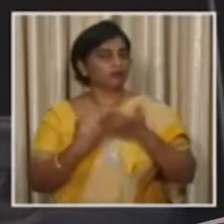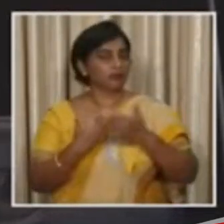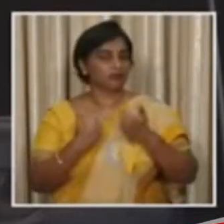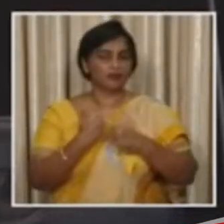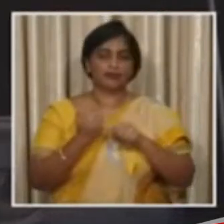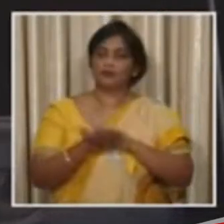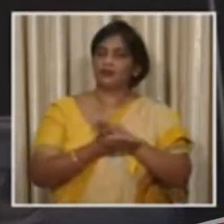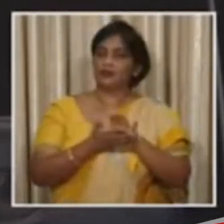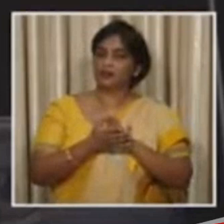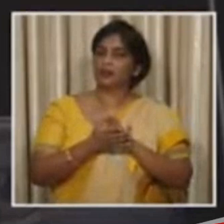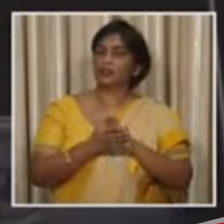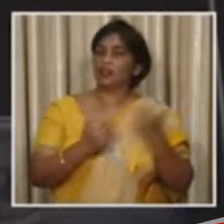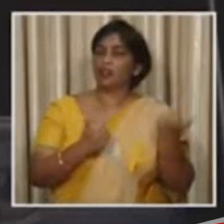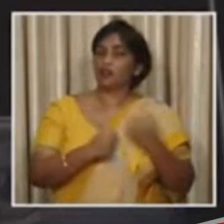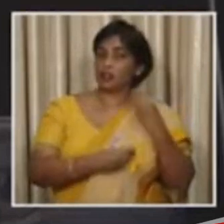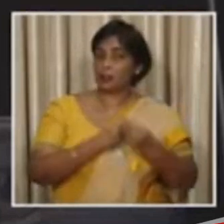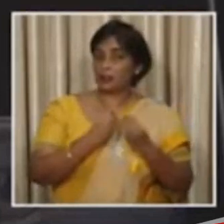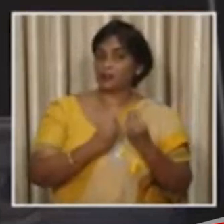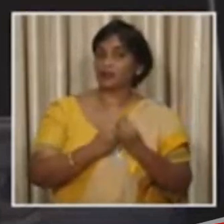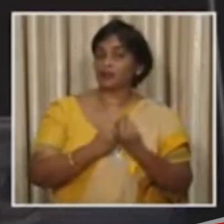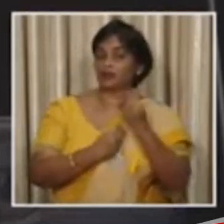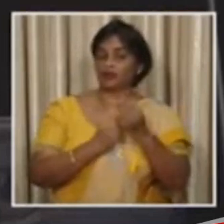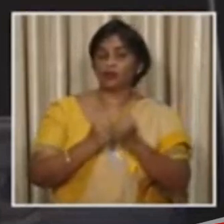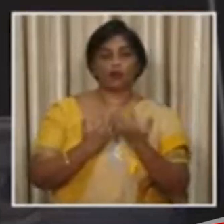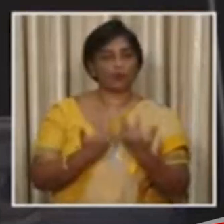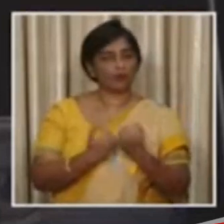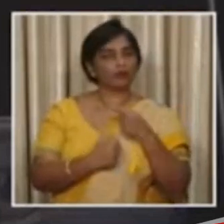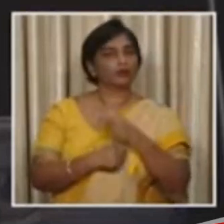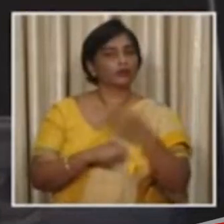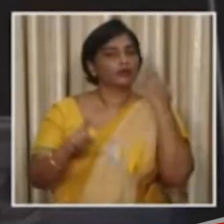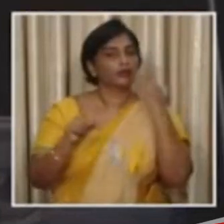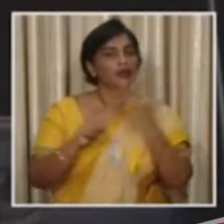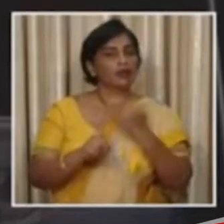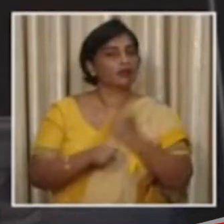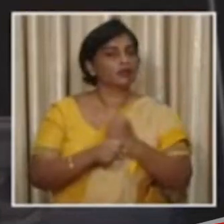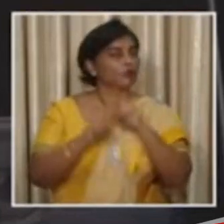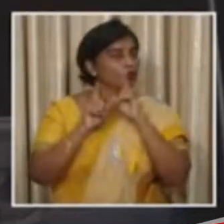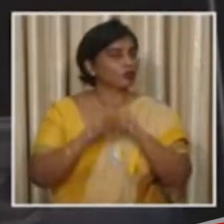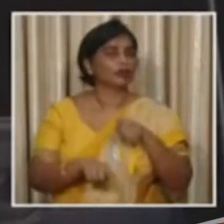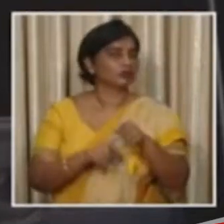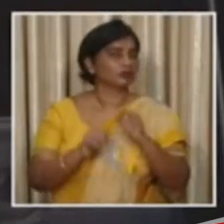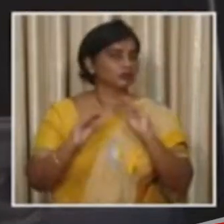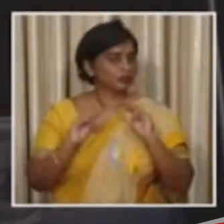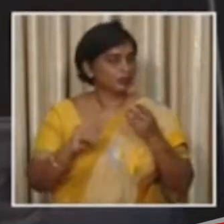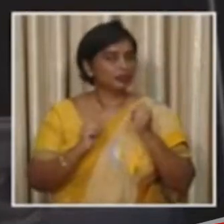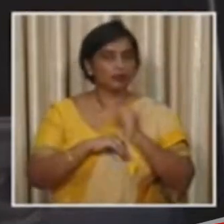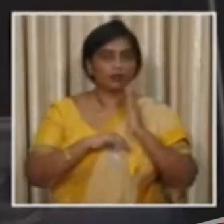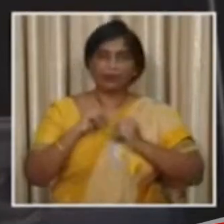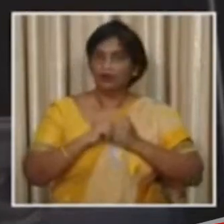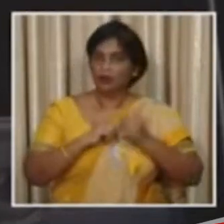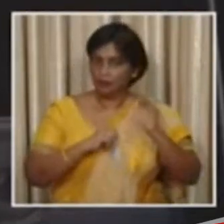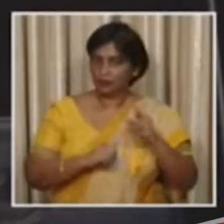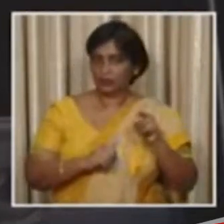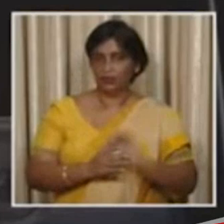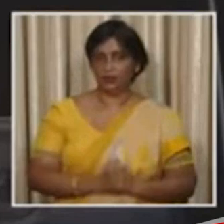තියෙනවා, නව ආයෝජන ඔවුන්ට කිරීමේ අවශ්‍යතාව තියෙනවා. ඒ සඳහා රජයක් විදියට ඔබතුමාලා යම් කිසි වැඩපිළිවෙළක් ක්‍රියාත්මක